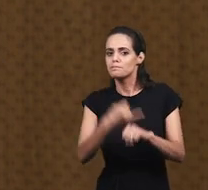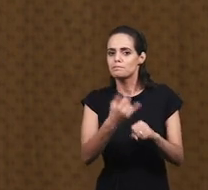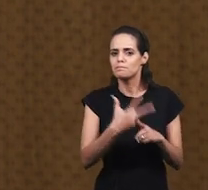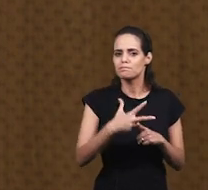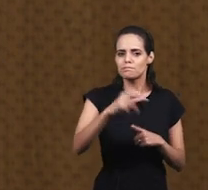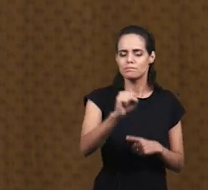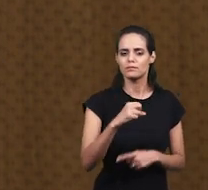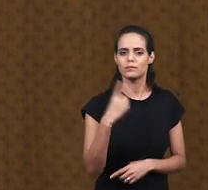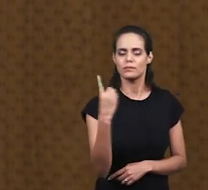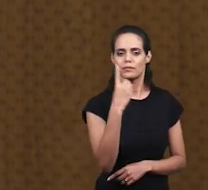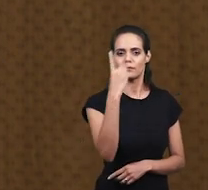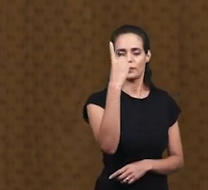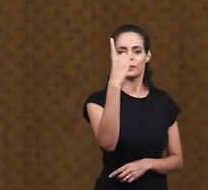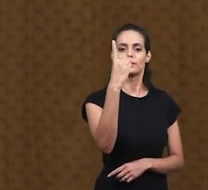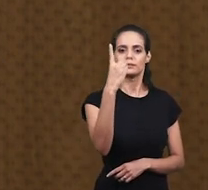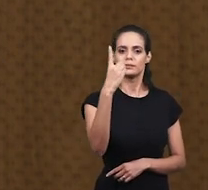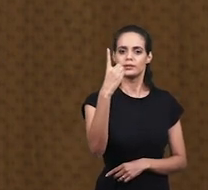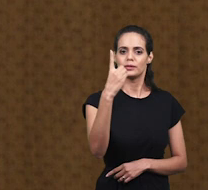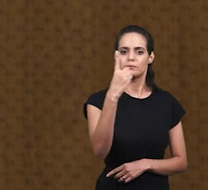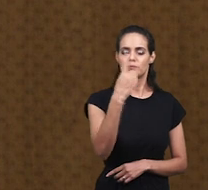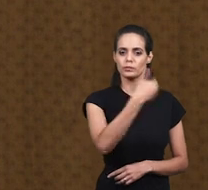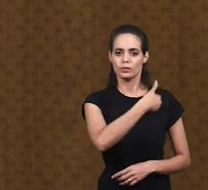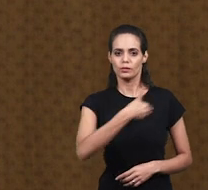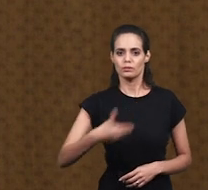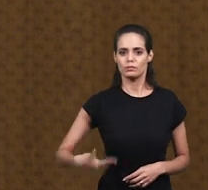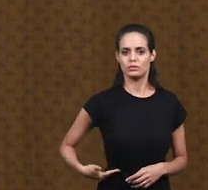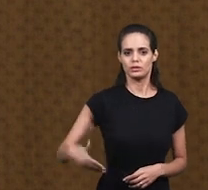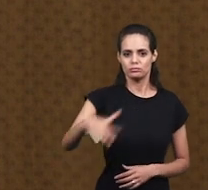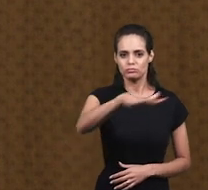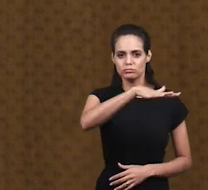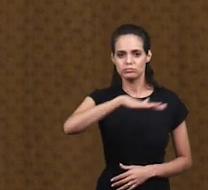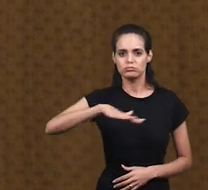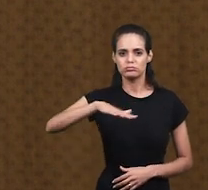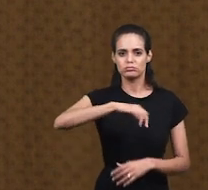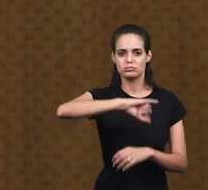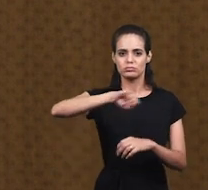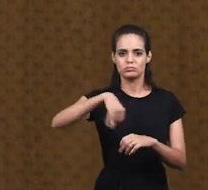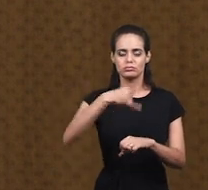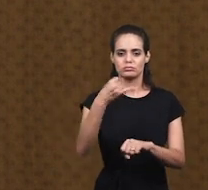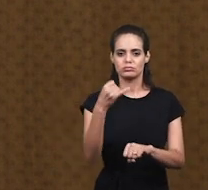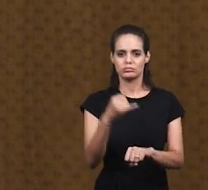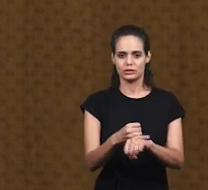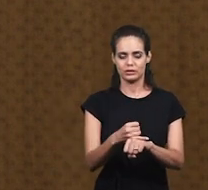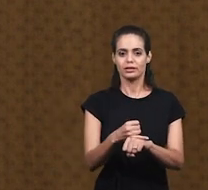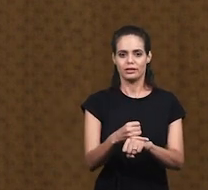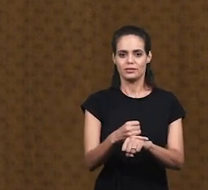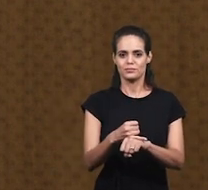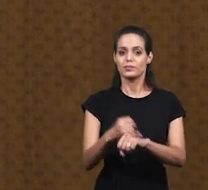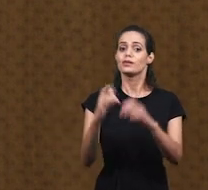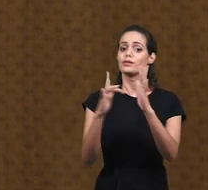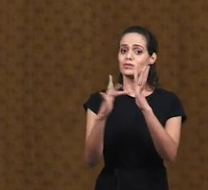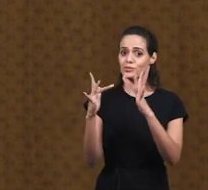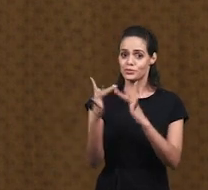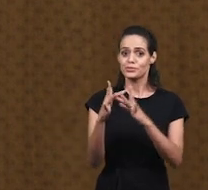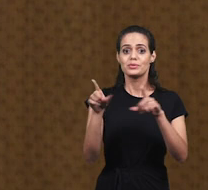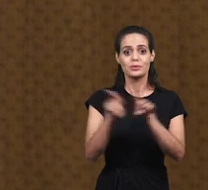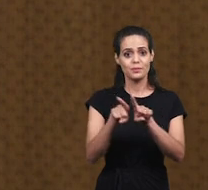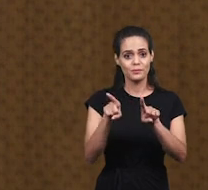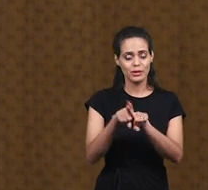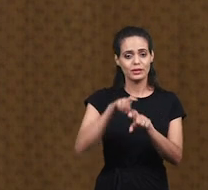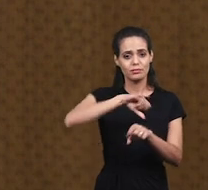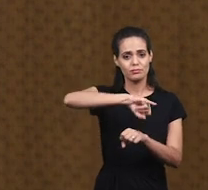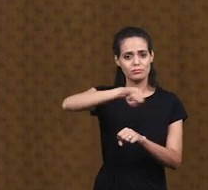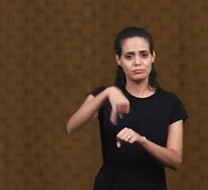le royaume de son gouvernement. Jésus aussi. Jésus, il a séparé Jérusalem